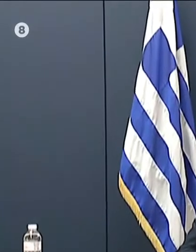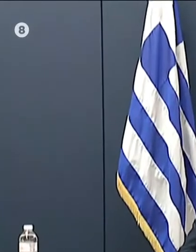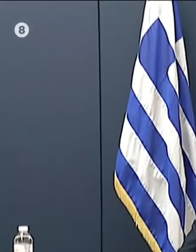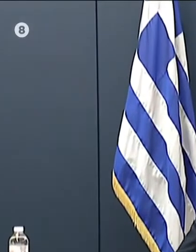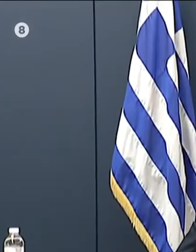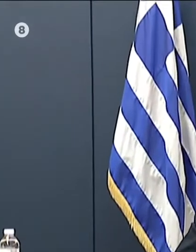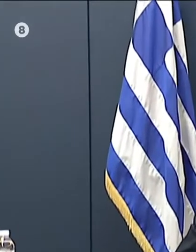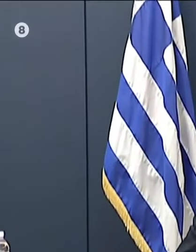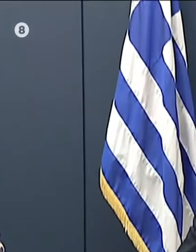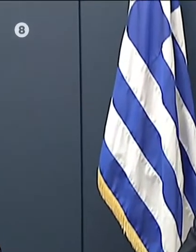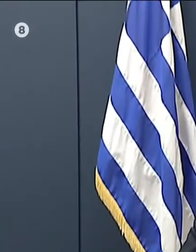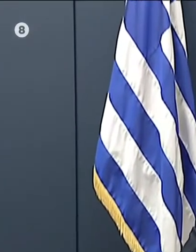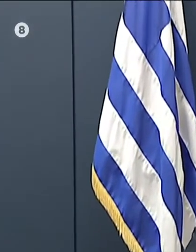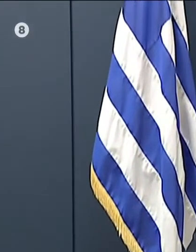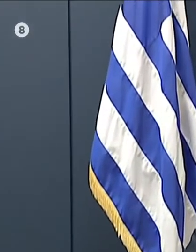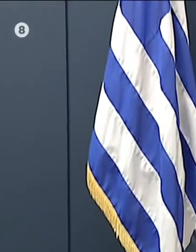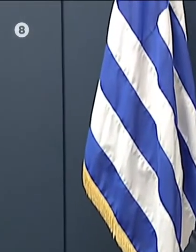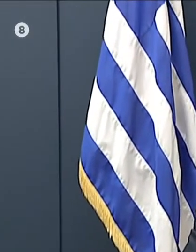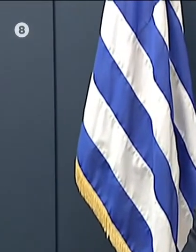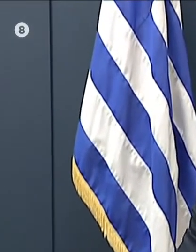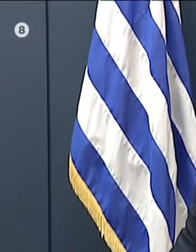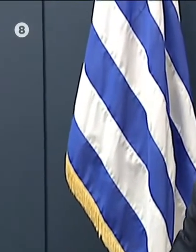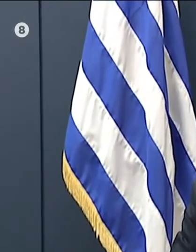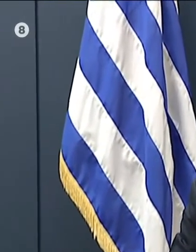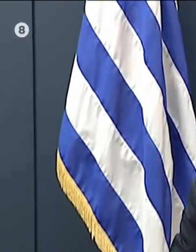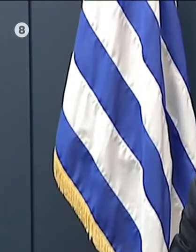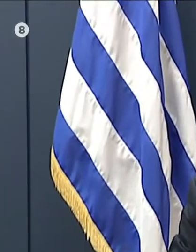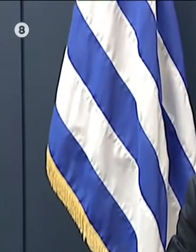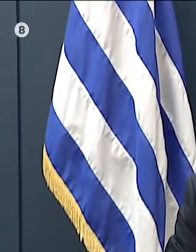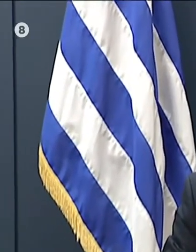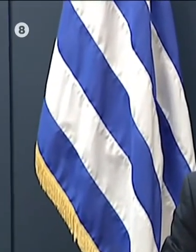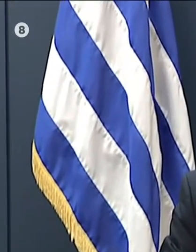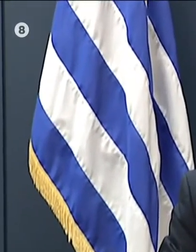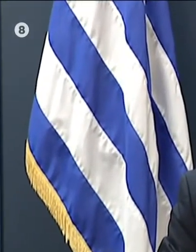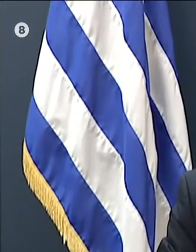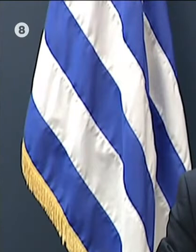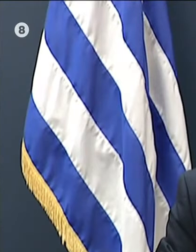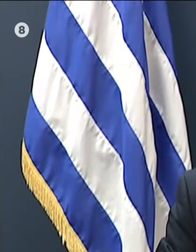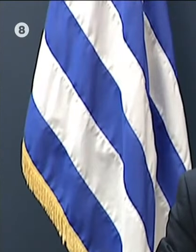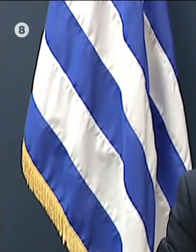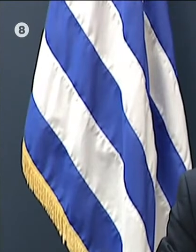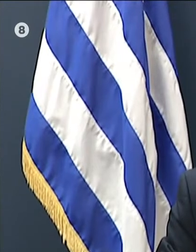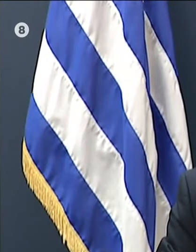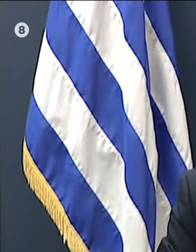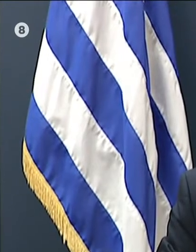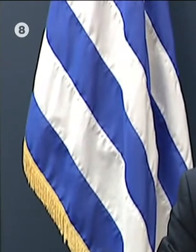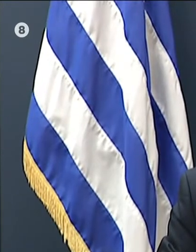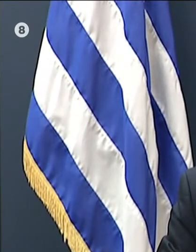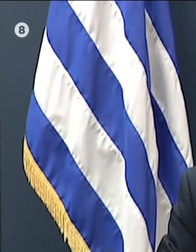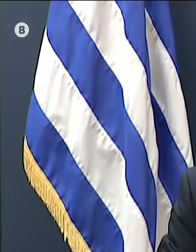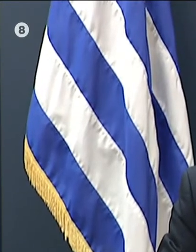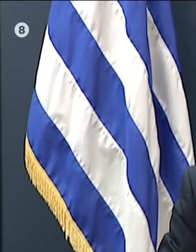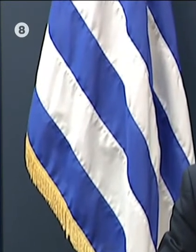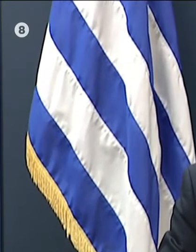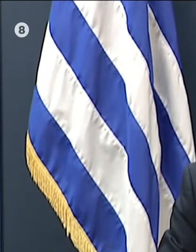Να ακούσουμε τον κύριο Τσιόδρα. Έως σήμερα περισσότερα από 2.023.000 καταγεγραμμένα κρούσματα του νέου